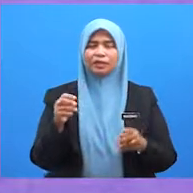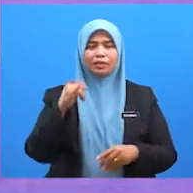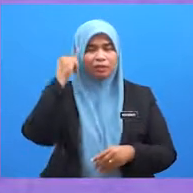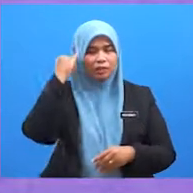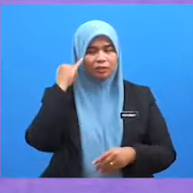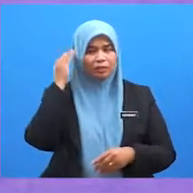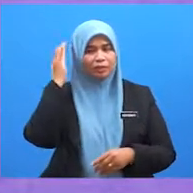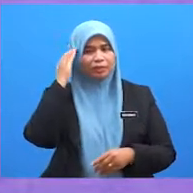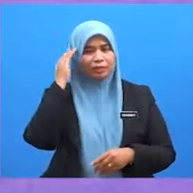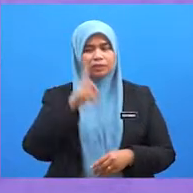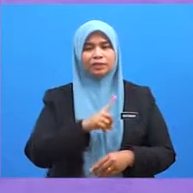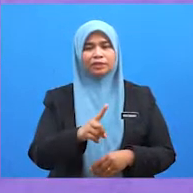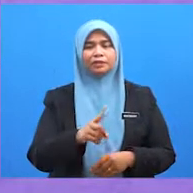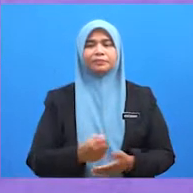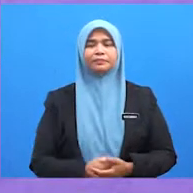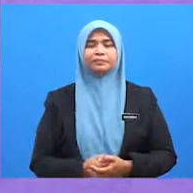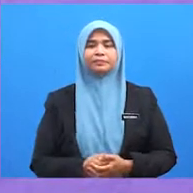ilmu pengetahuan Islam.